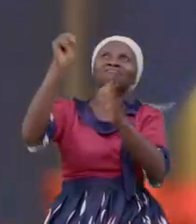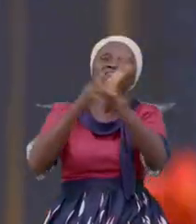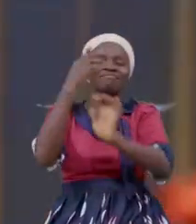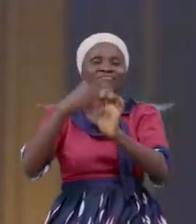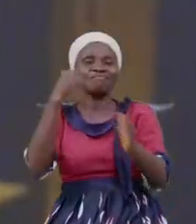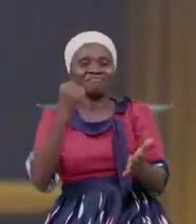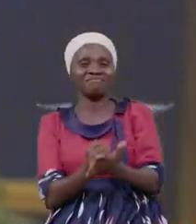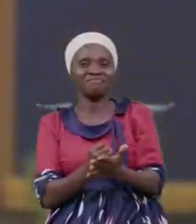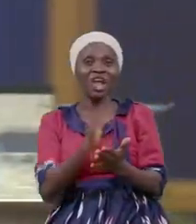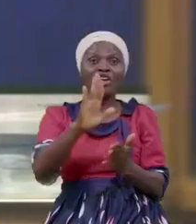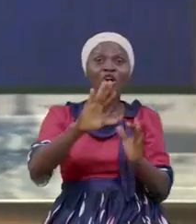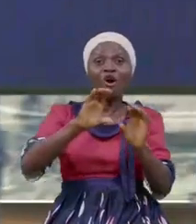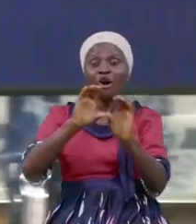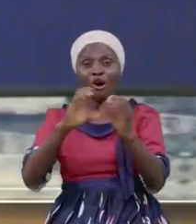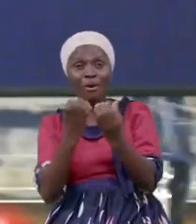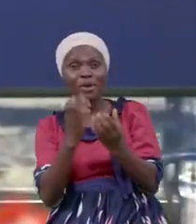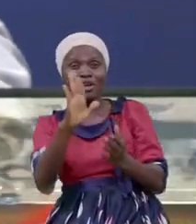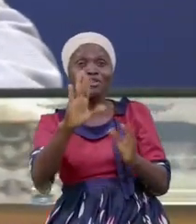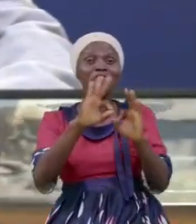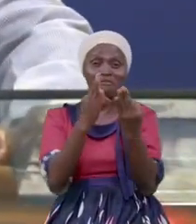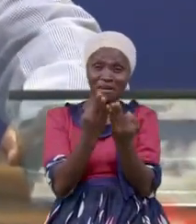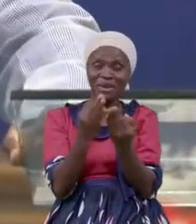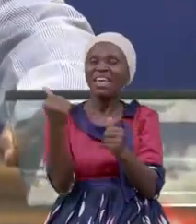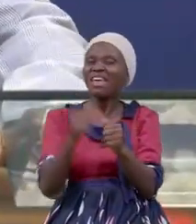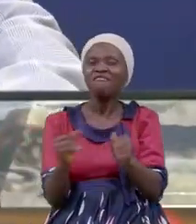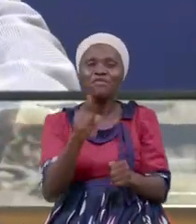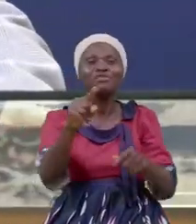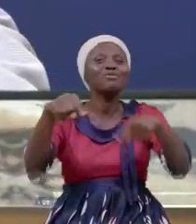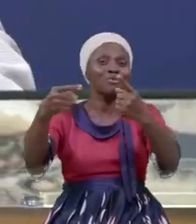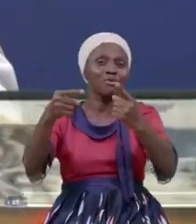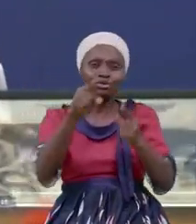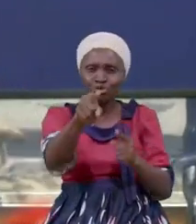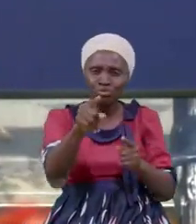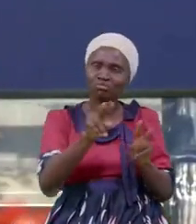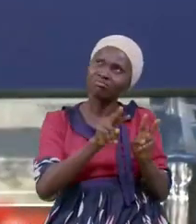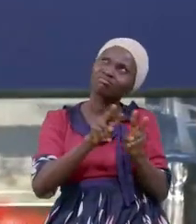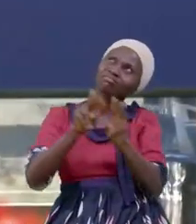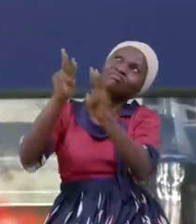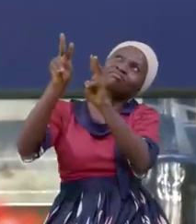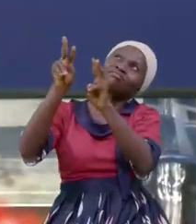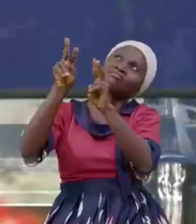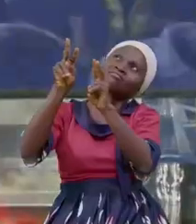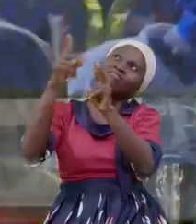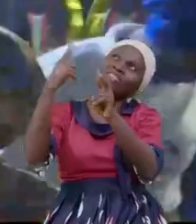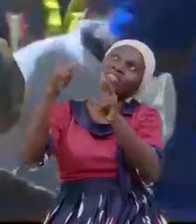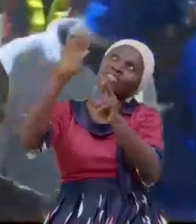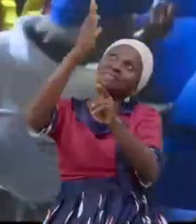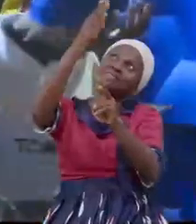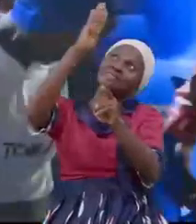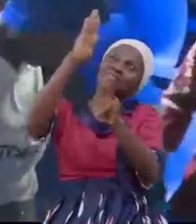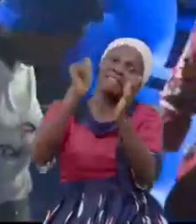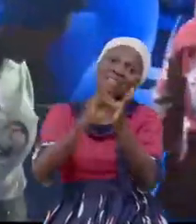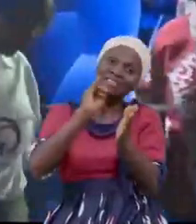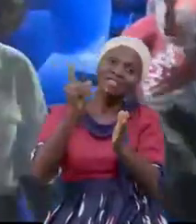ta société ta famille partout tu iras lève seulement la tête les étoiles c'est là où tu